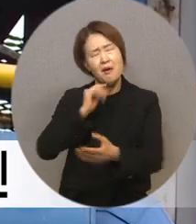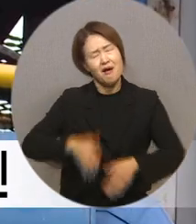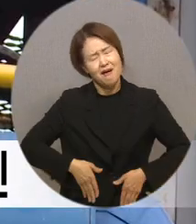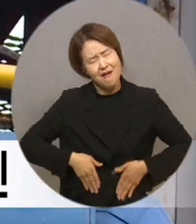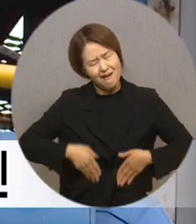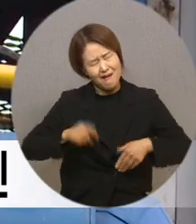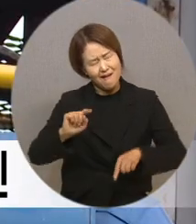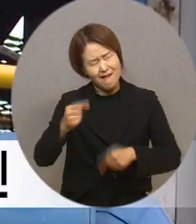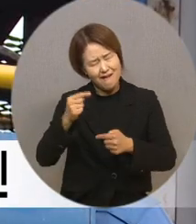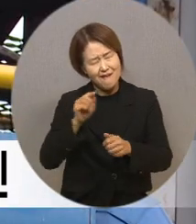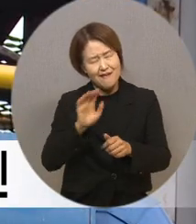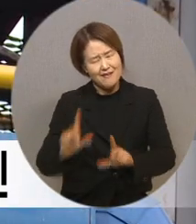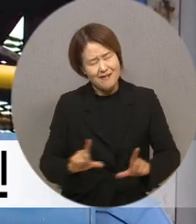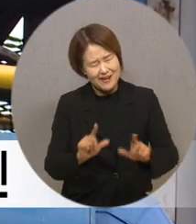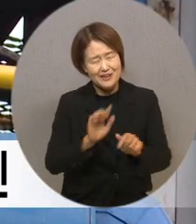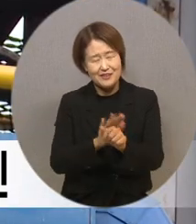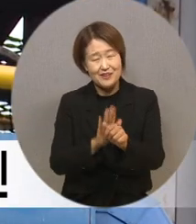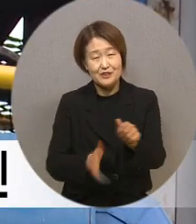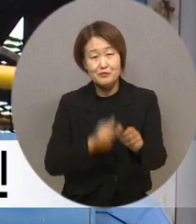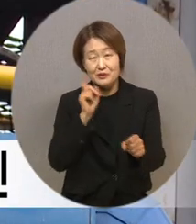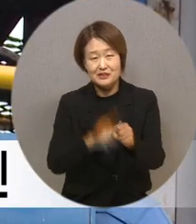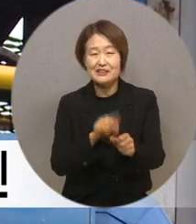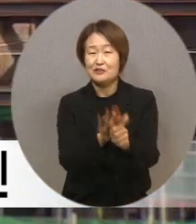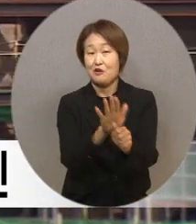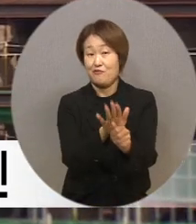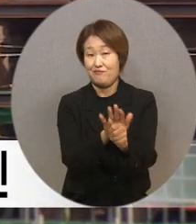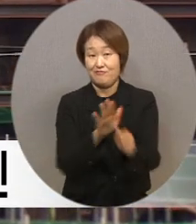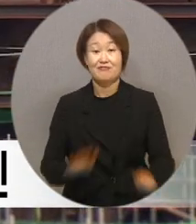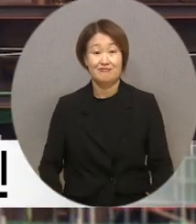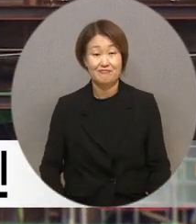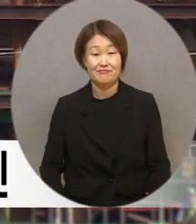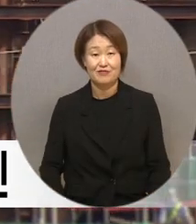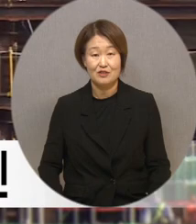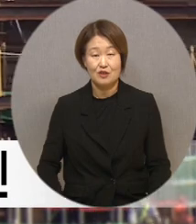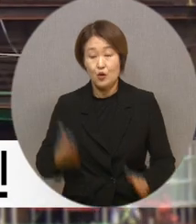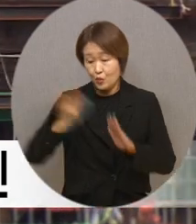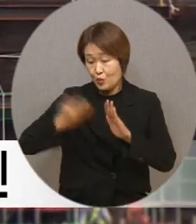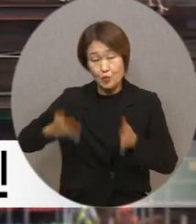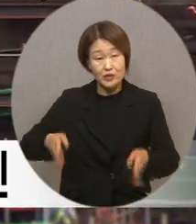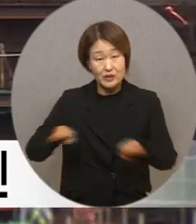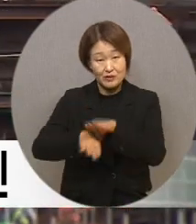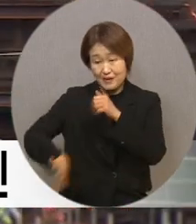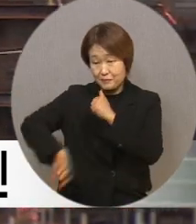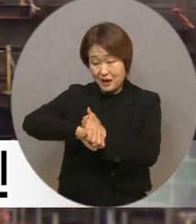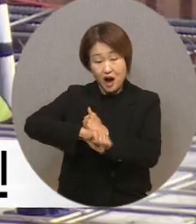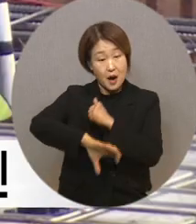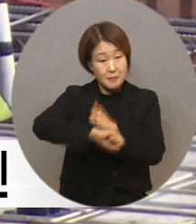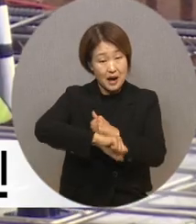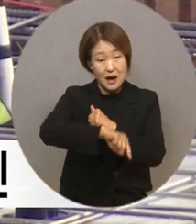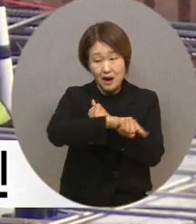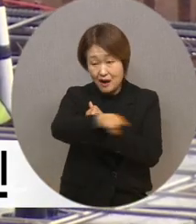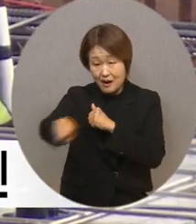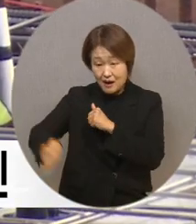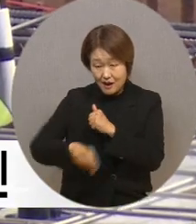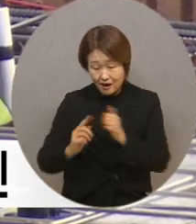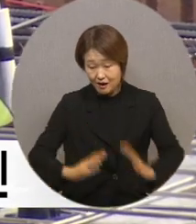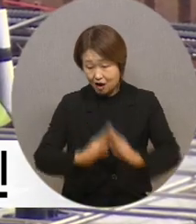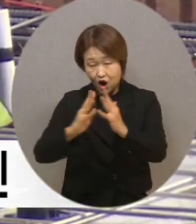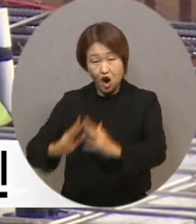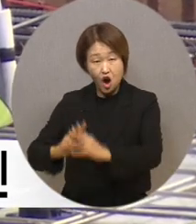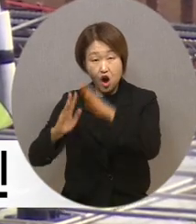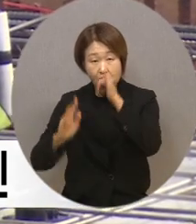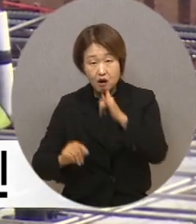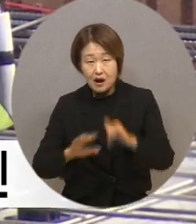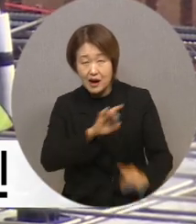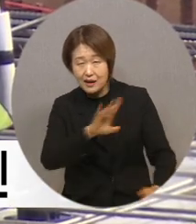수 있도록 지원합니다. 국토교통부와 산하 공공기관이 발주한 공사 현장은 대금 지급 실태를